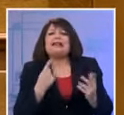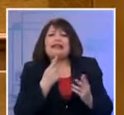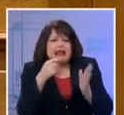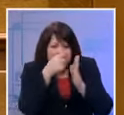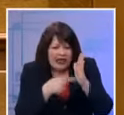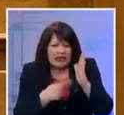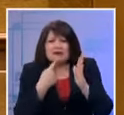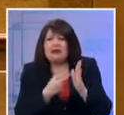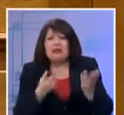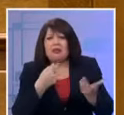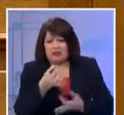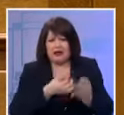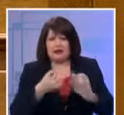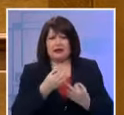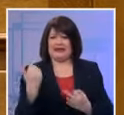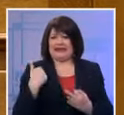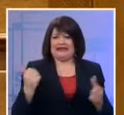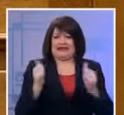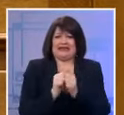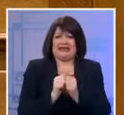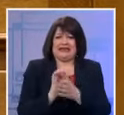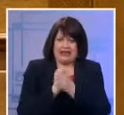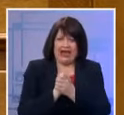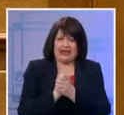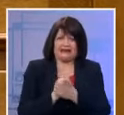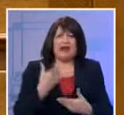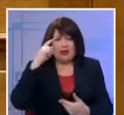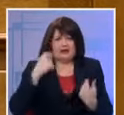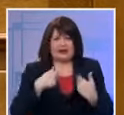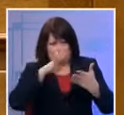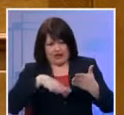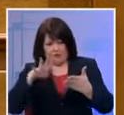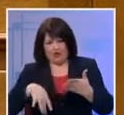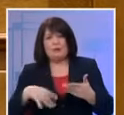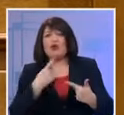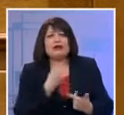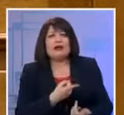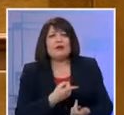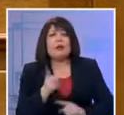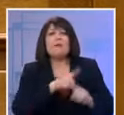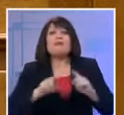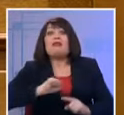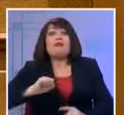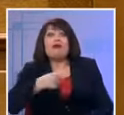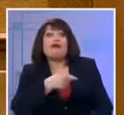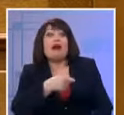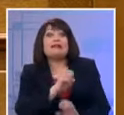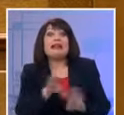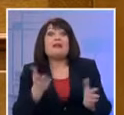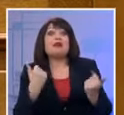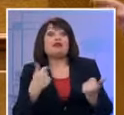Ζητάτε συνένεση σε τι? Σε αυτά που δεν γνωρίζουμε? Και ποιους φοβάστε και δεν ενημερώνετε το